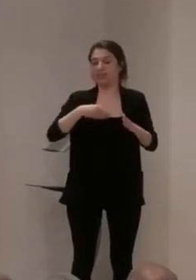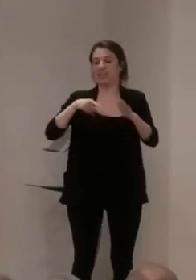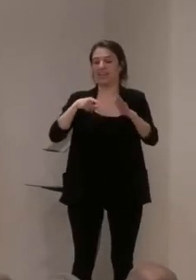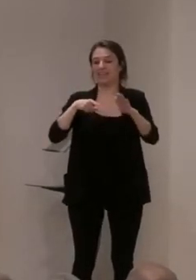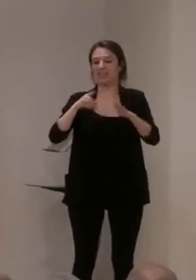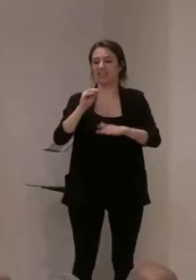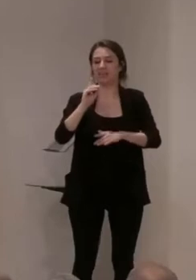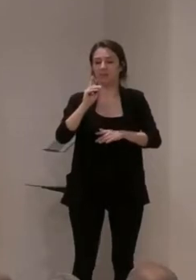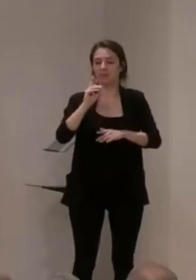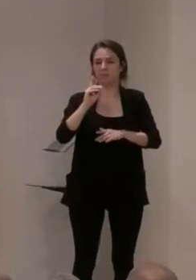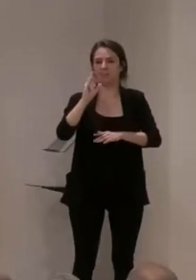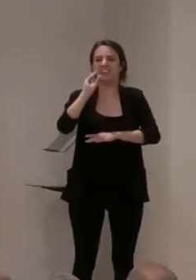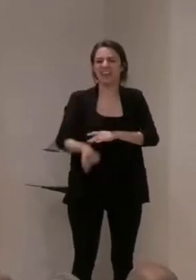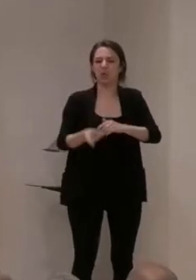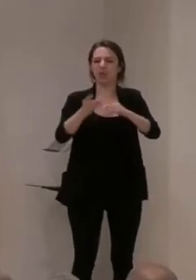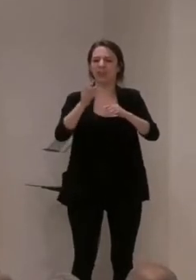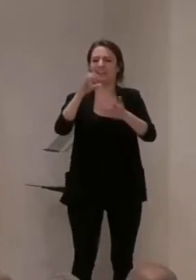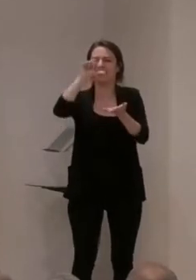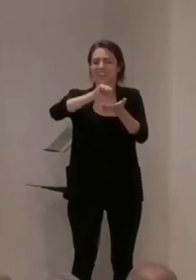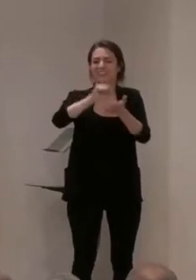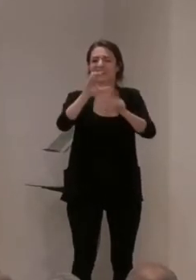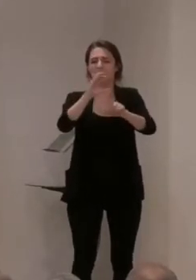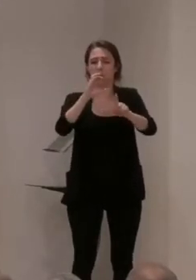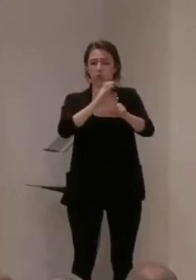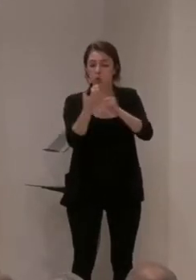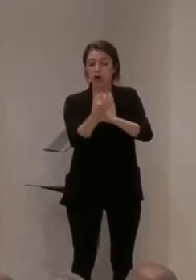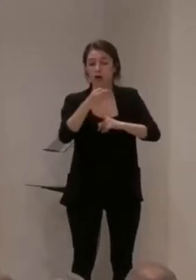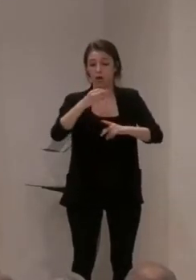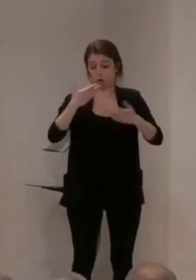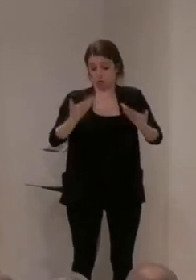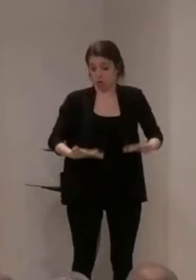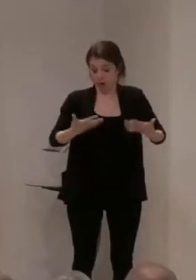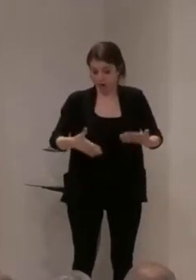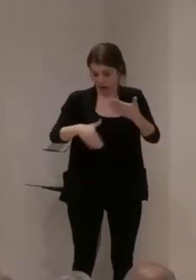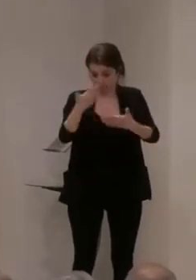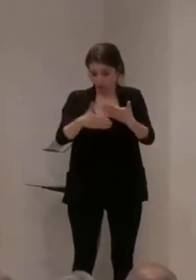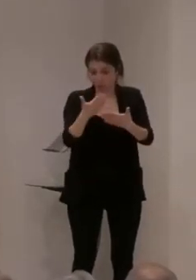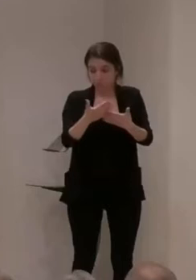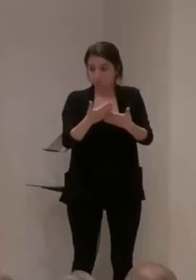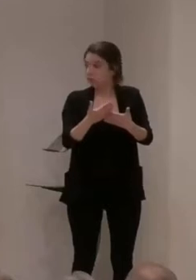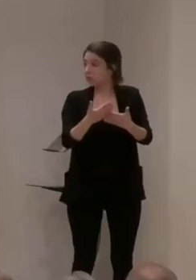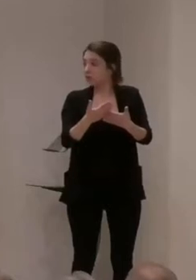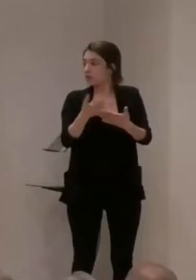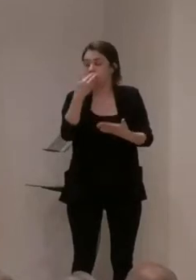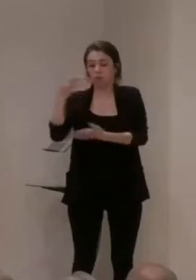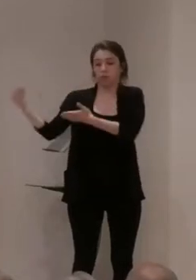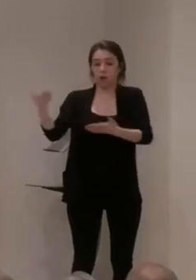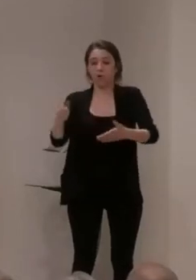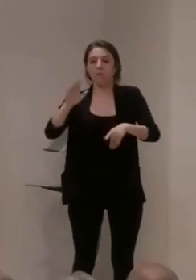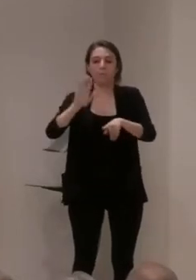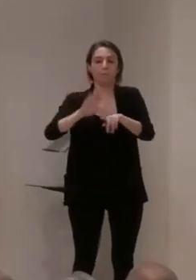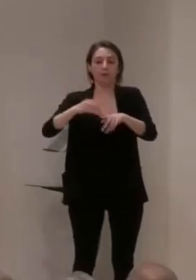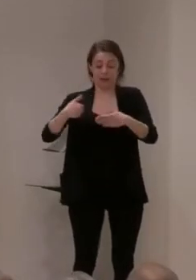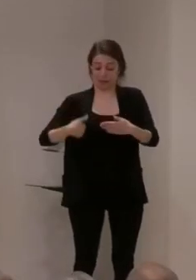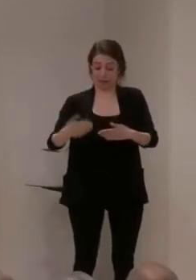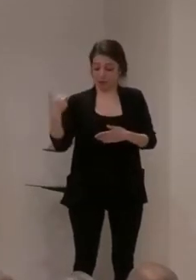ha sigut director del Centre de Cultura Contemporània de Barcelona i recentment, i això és el que justifica i fa molt valor la seva presència aquí, i dic recentment